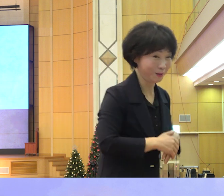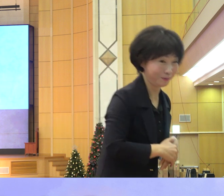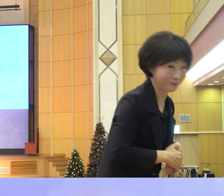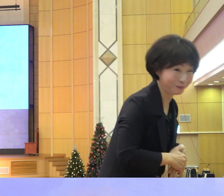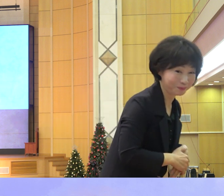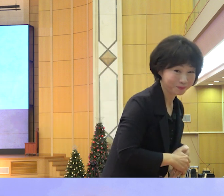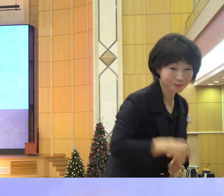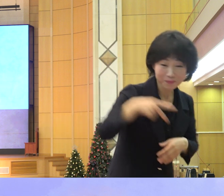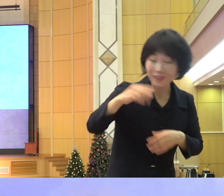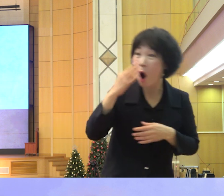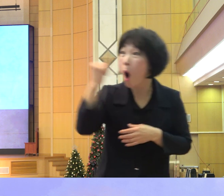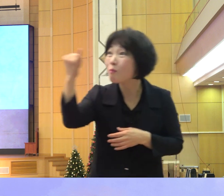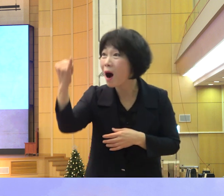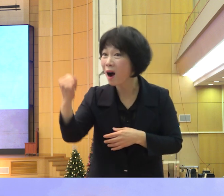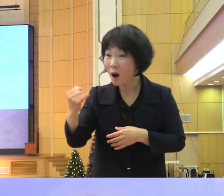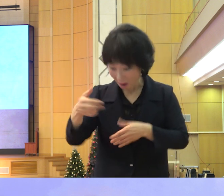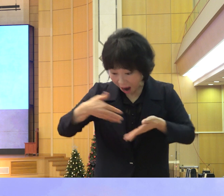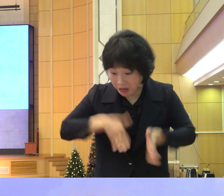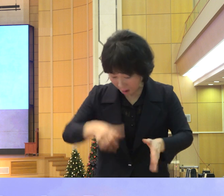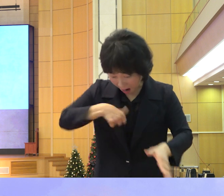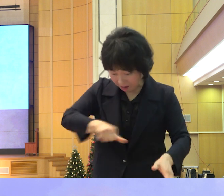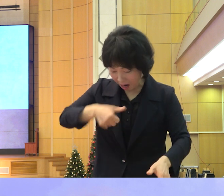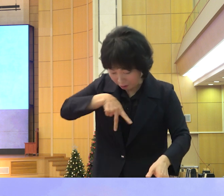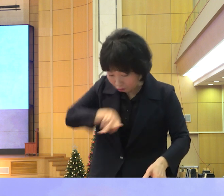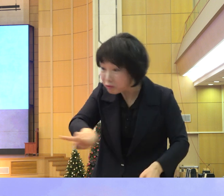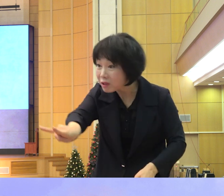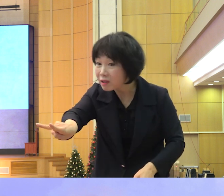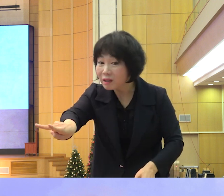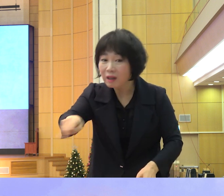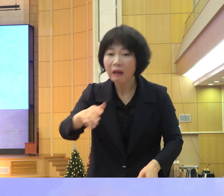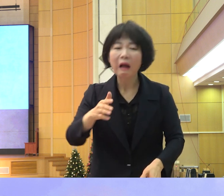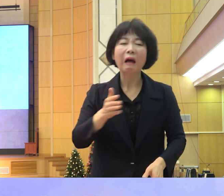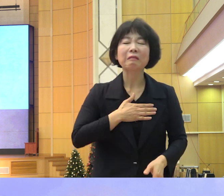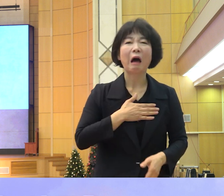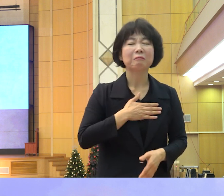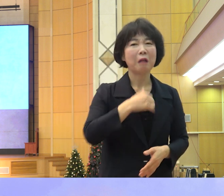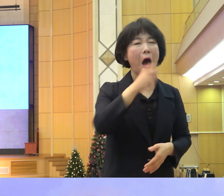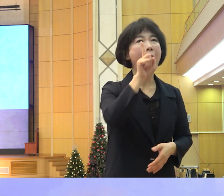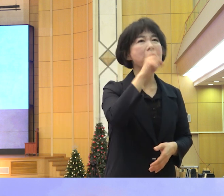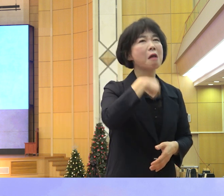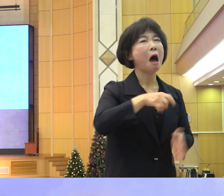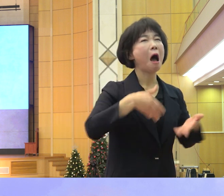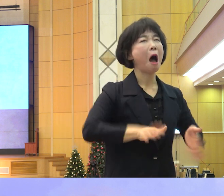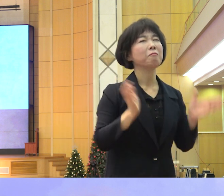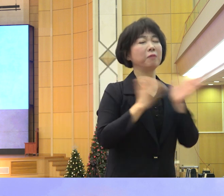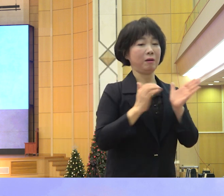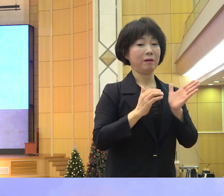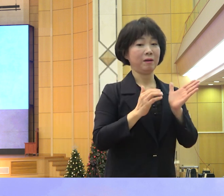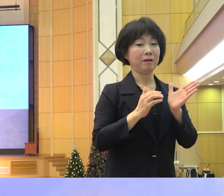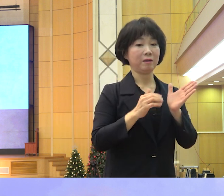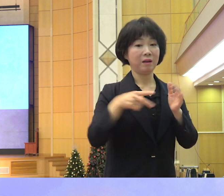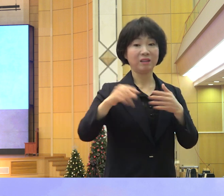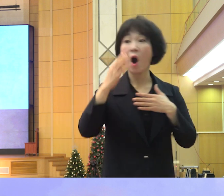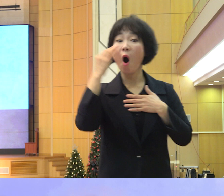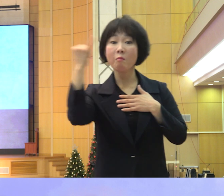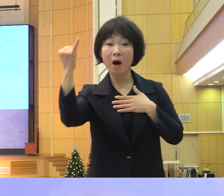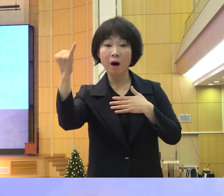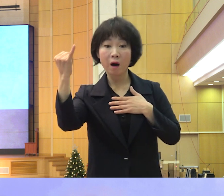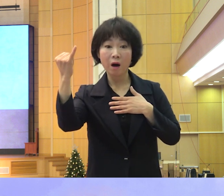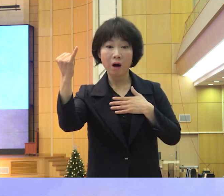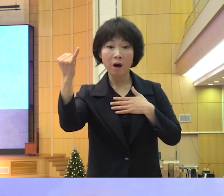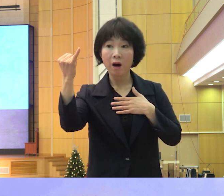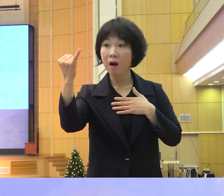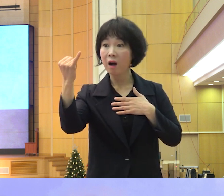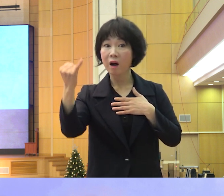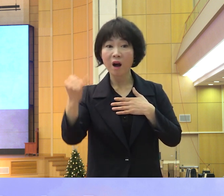시어머니는 쌍둥이 아들 둘 낳고 며느리는 하나 낳네요. 그렇게 목사님이 말하니까 시어머니가 한 말이, 나는 아멘